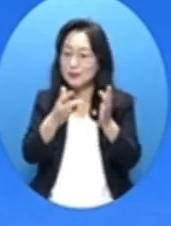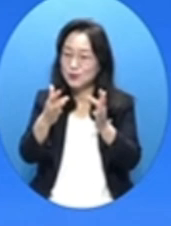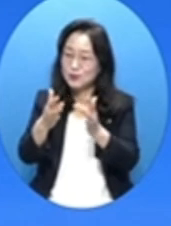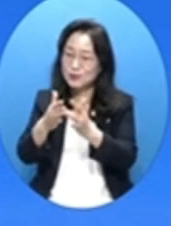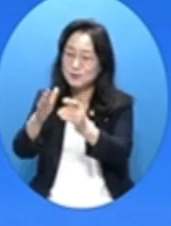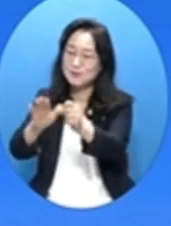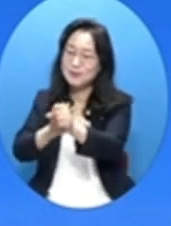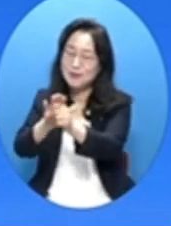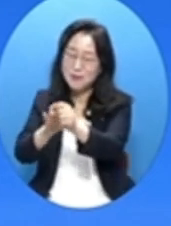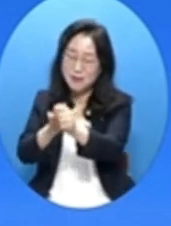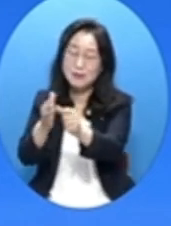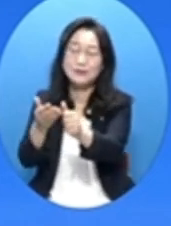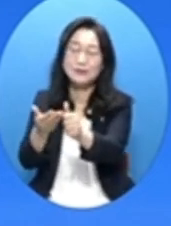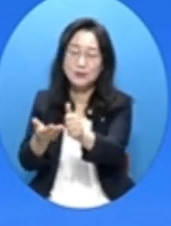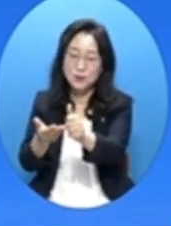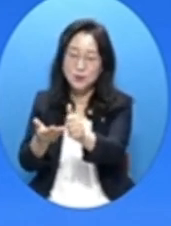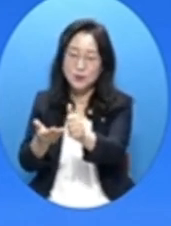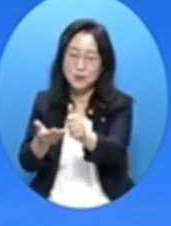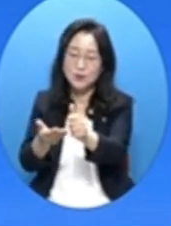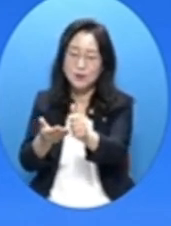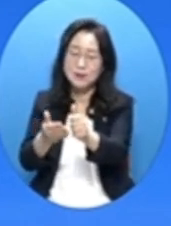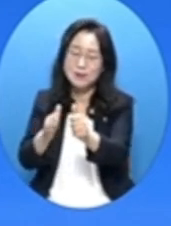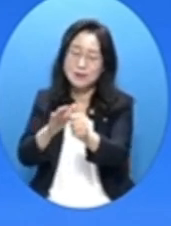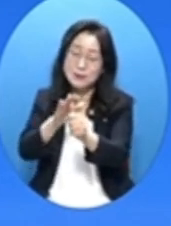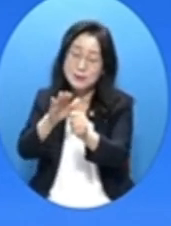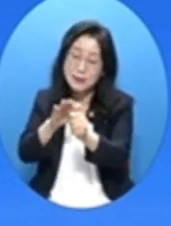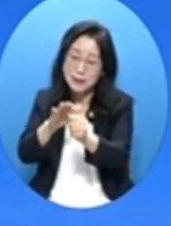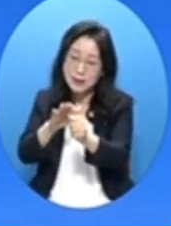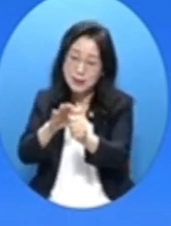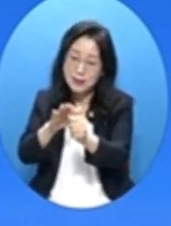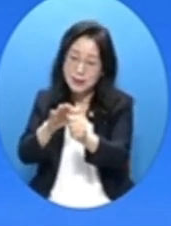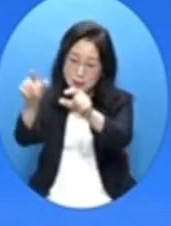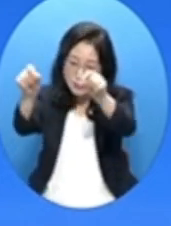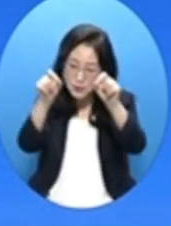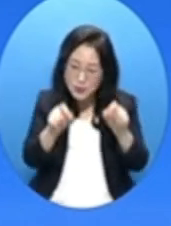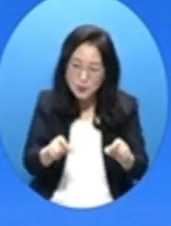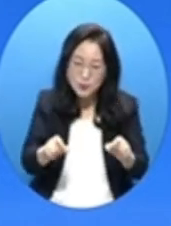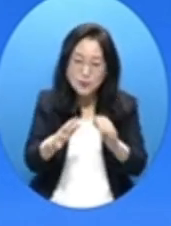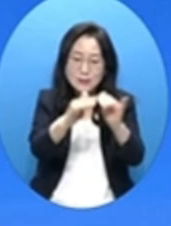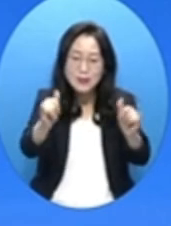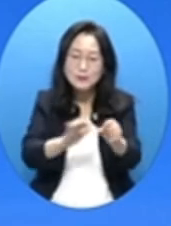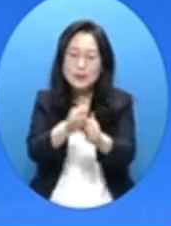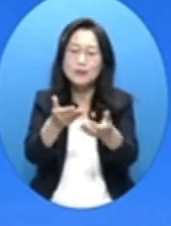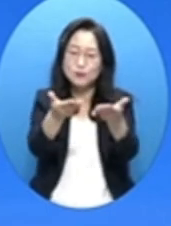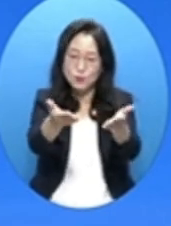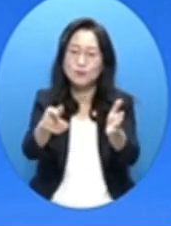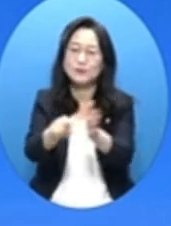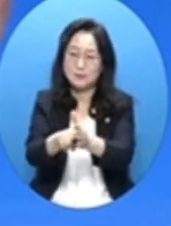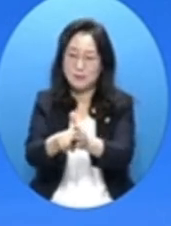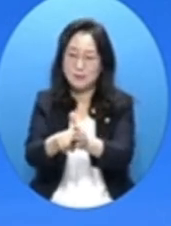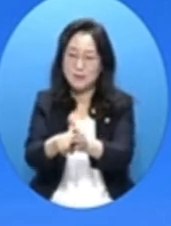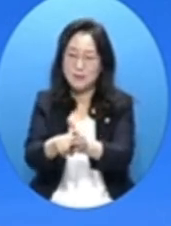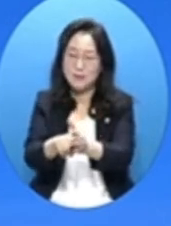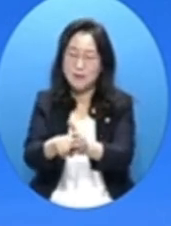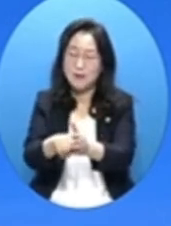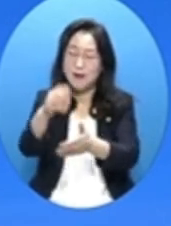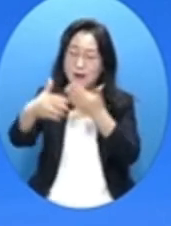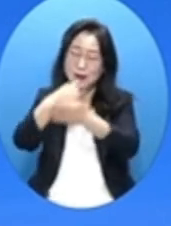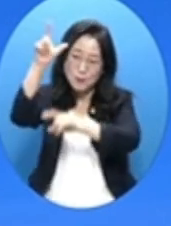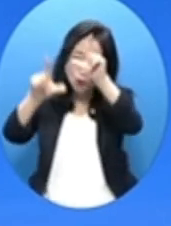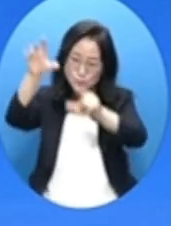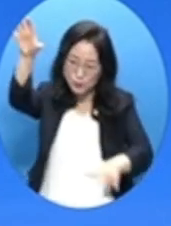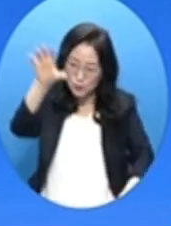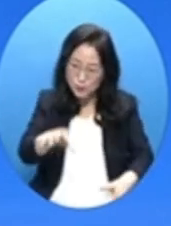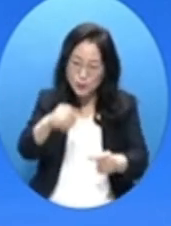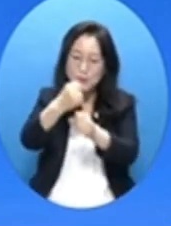사랑하시고 그 사랑하신 그 사랑으로 주님 우리를 사랑하고 계신 것을 믿습니다. 하나님의 형상대로 지음받은 우리를